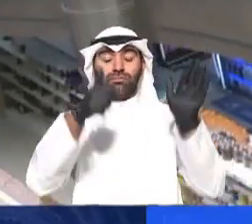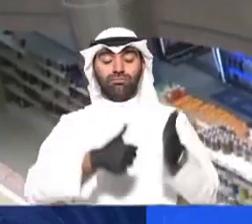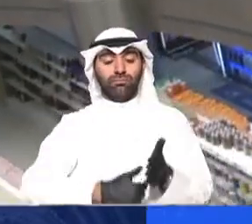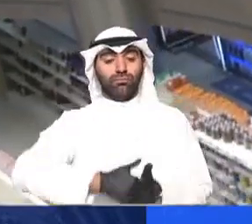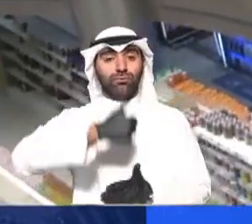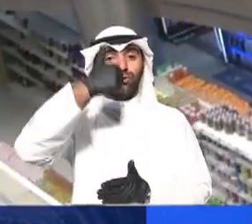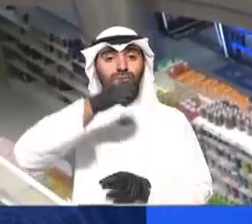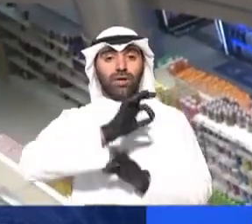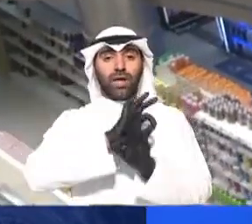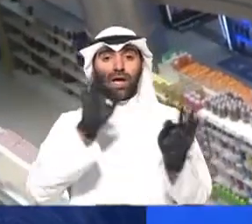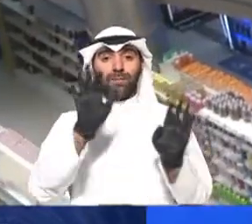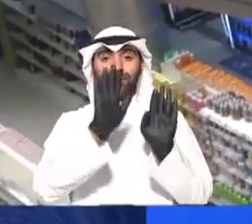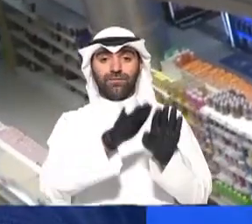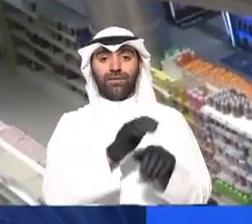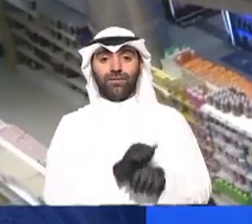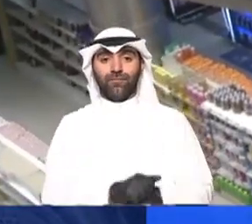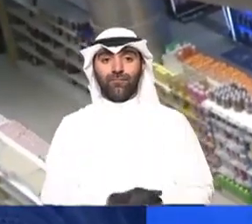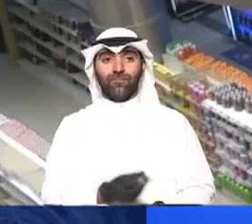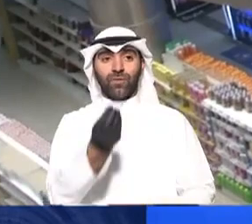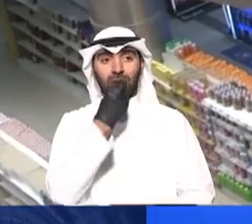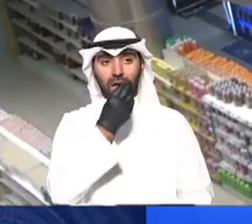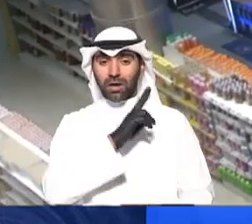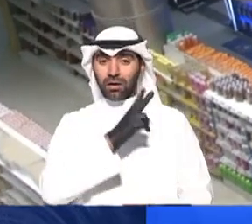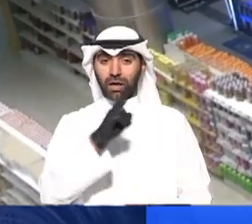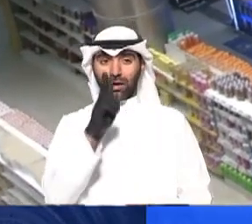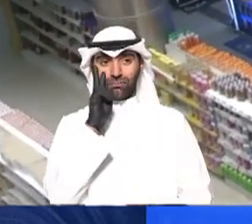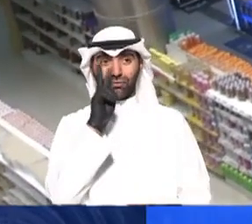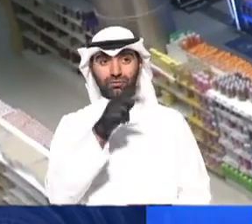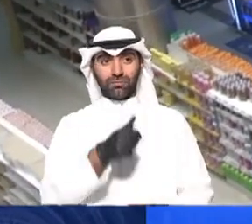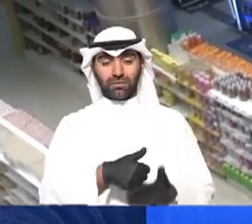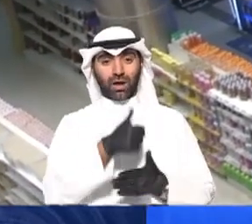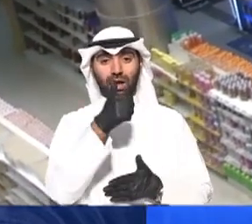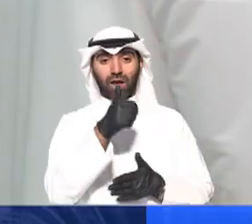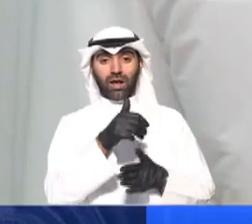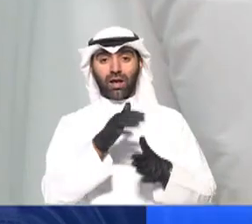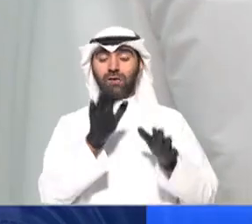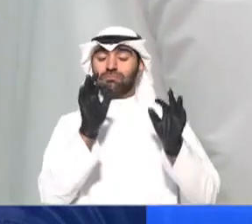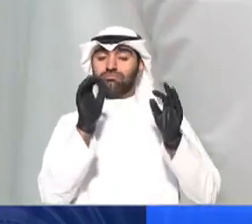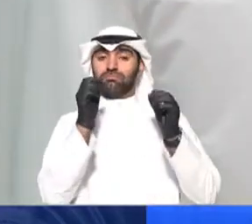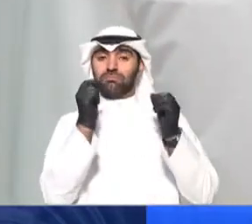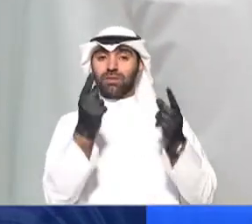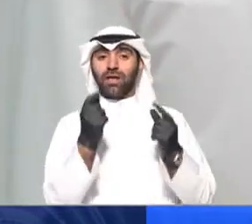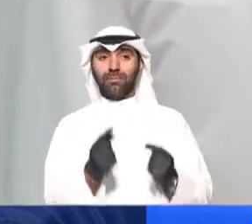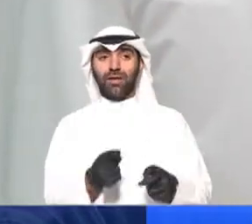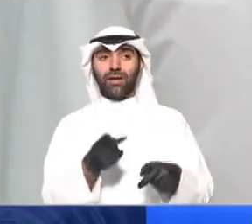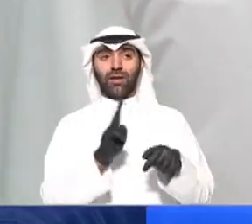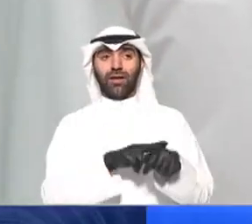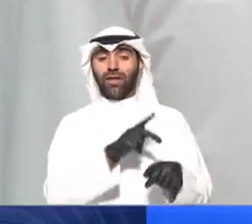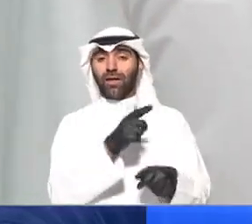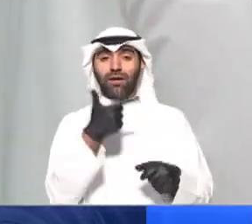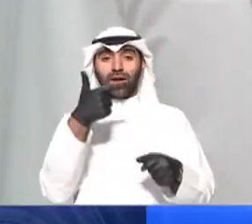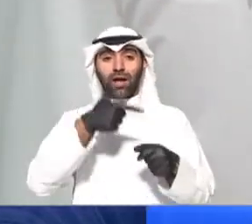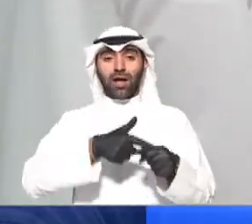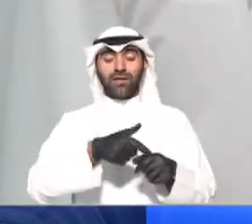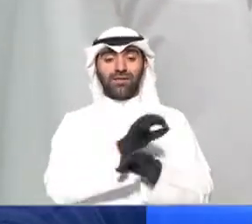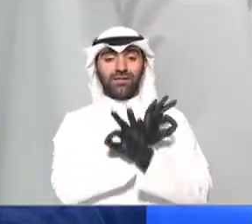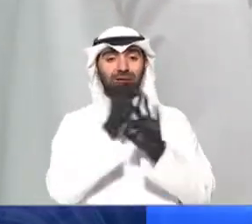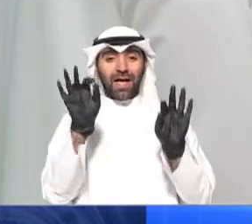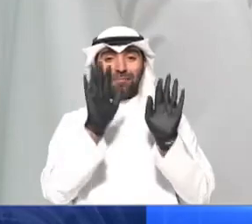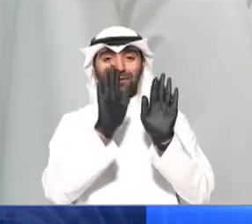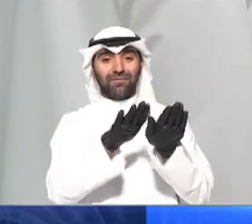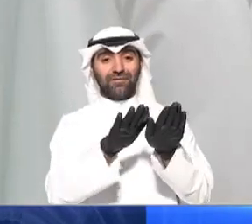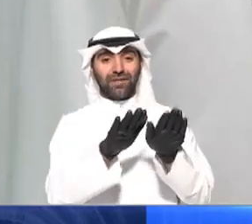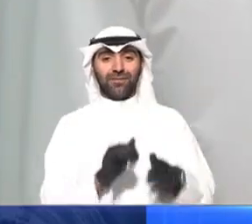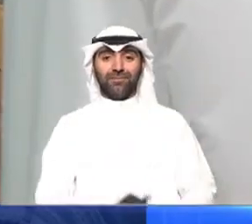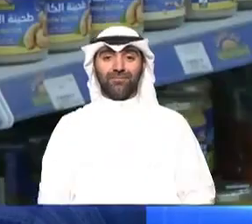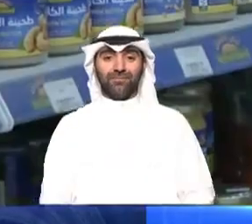من المواد الغذائية والسلع الاستهلاكية كافيا وفي متناول الجميع، حسب ما أكد المسؤولون في جمعية جليب الشيوخ